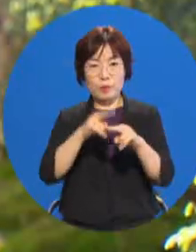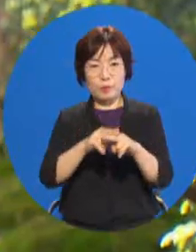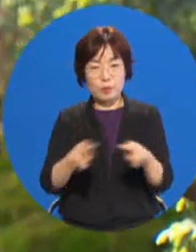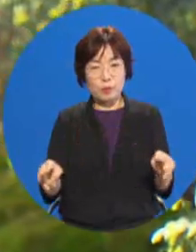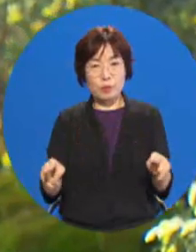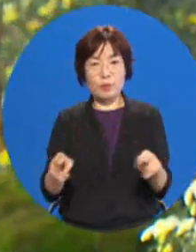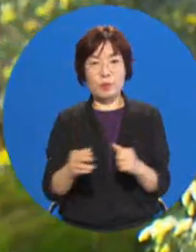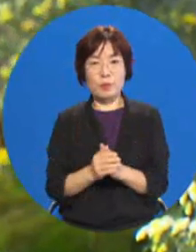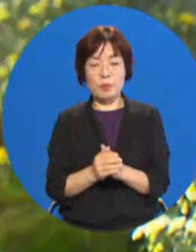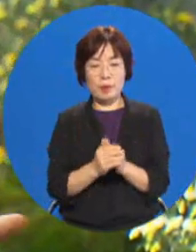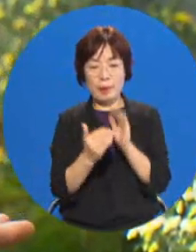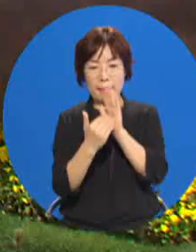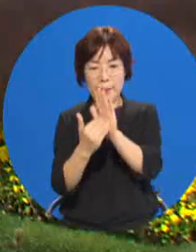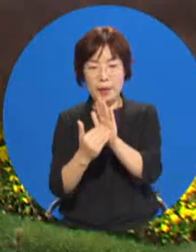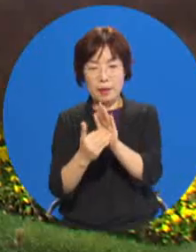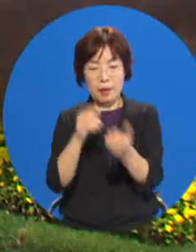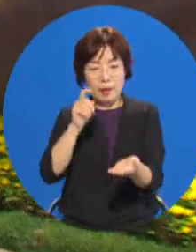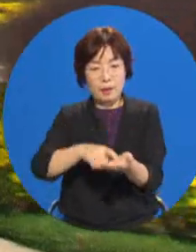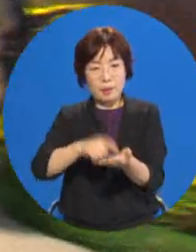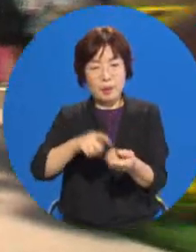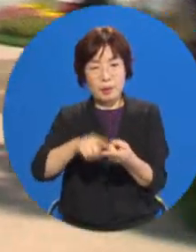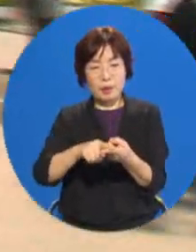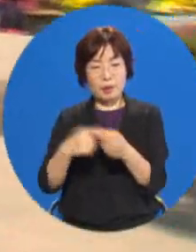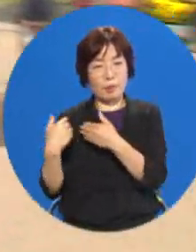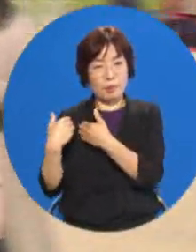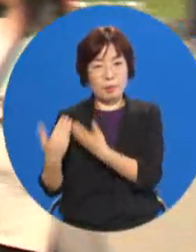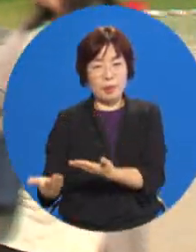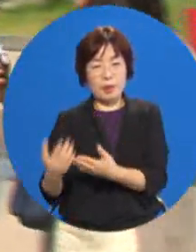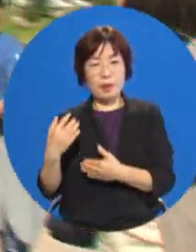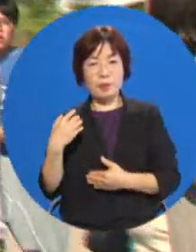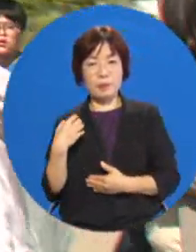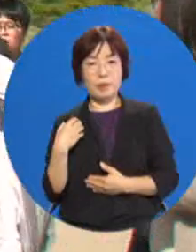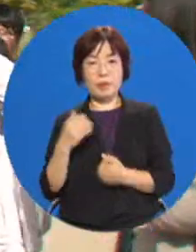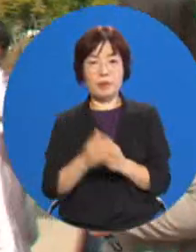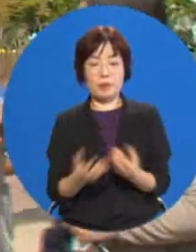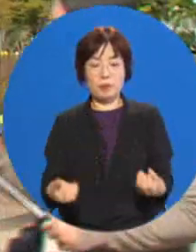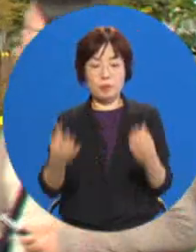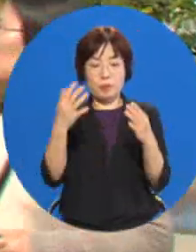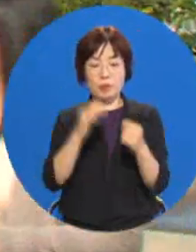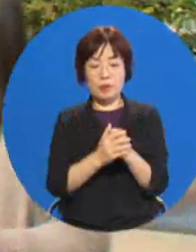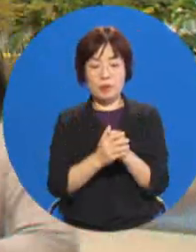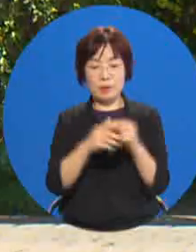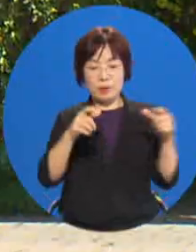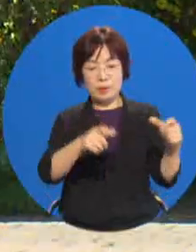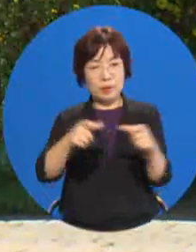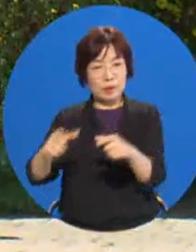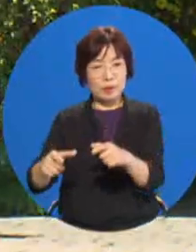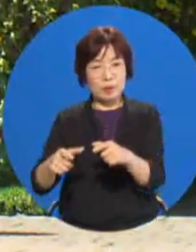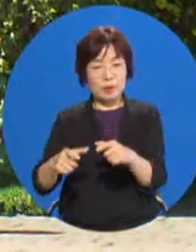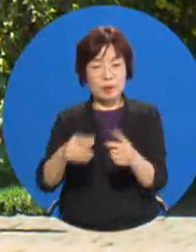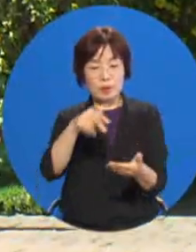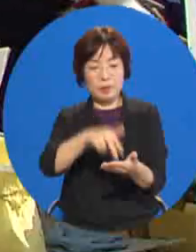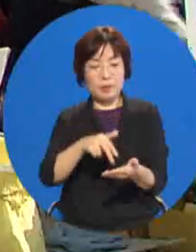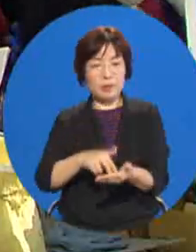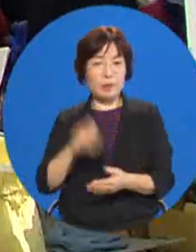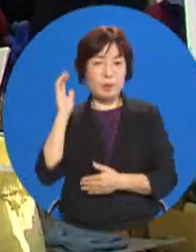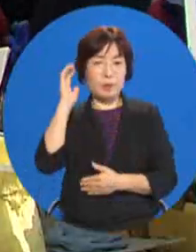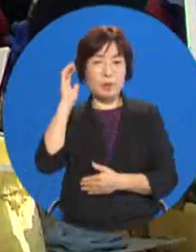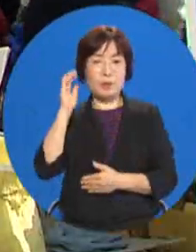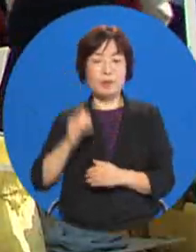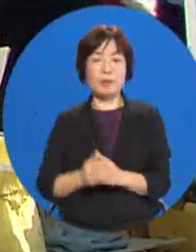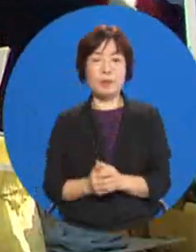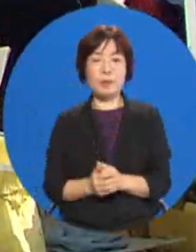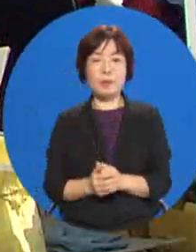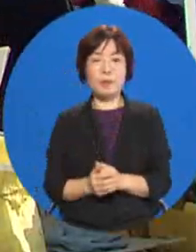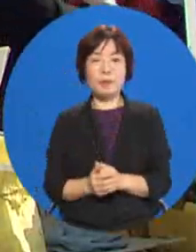취소하기도 방역 비상 상황을 외면하기도 부담스러워 축제를 예고한 지자체마다 난처해하고 있습니다. MBC